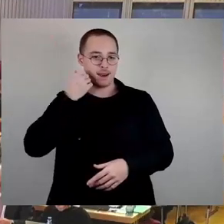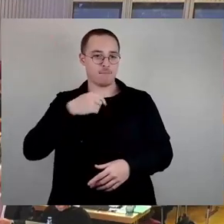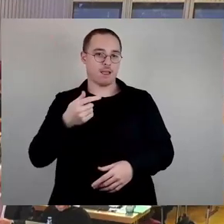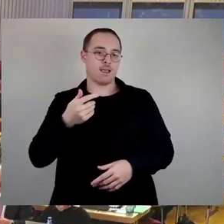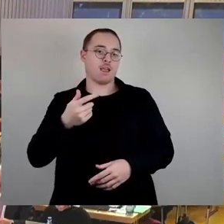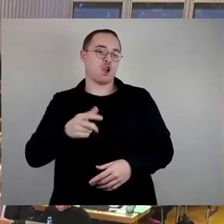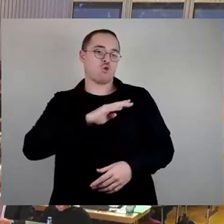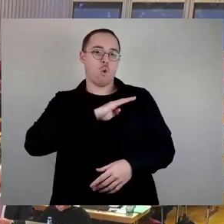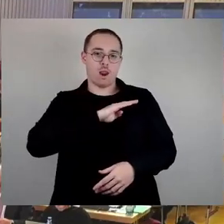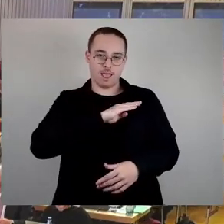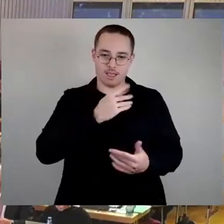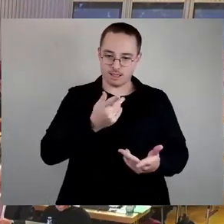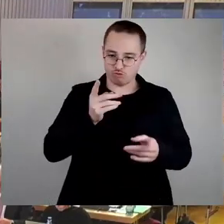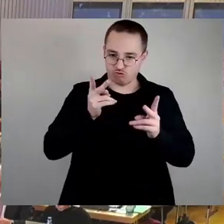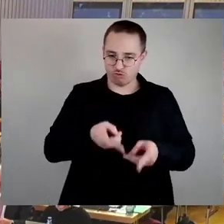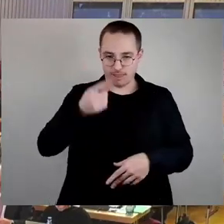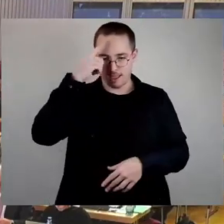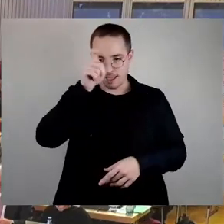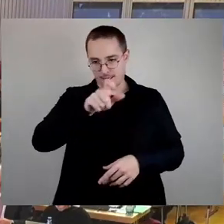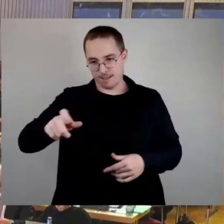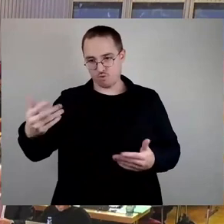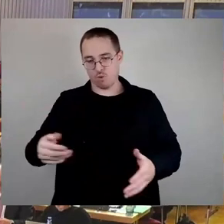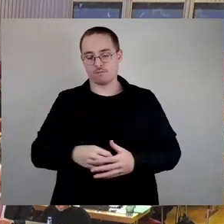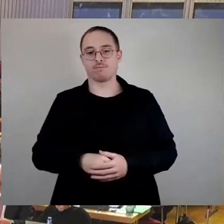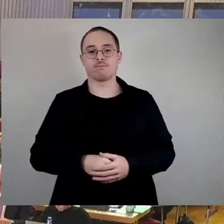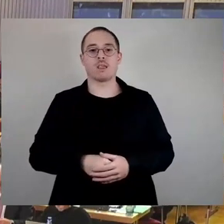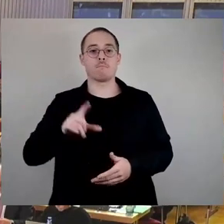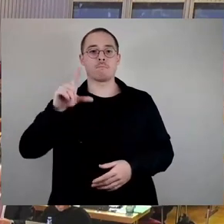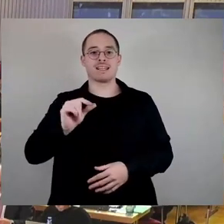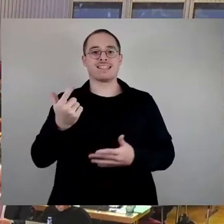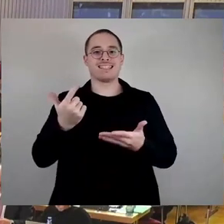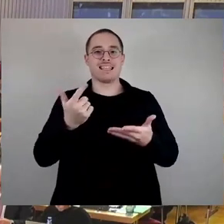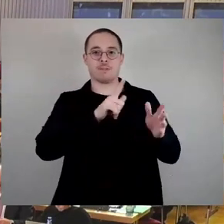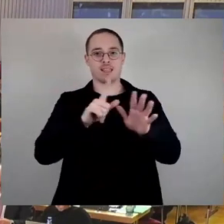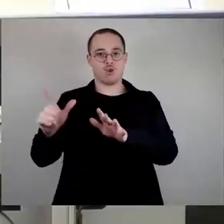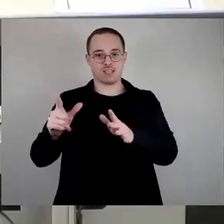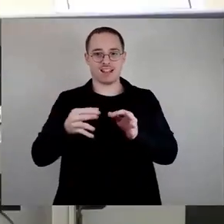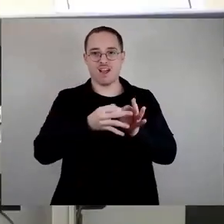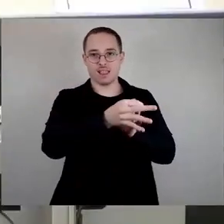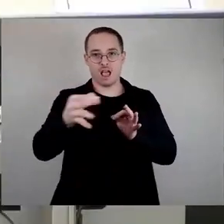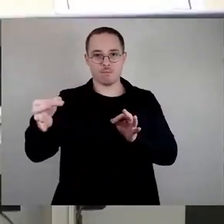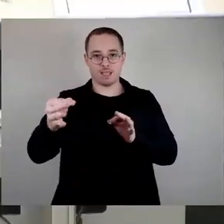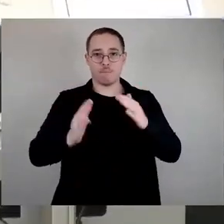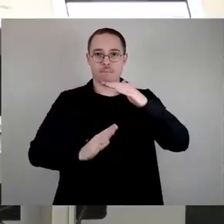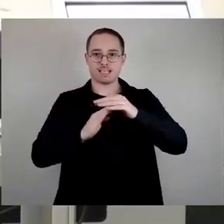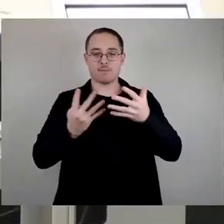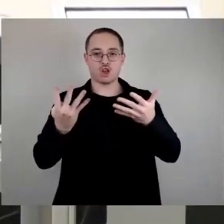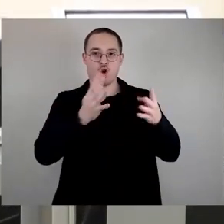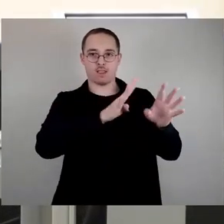mindestens 7.000 Quadratmeter, maximal 9.000 Quadratmeter Verkaufsfläche für einen Möbelmarkt